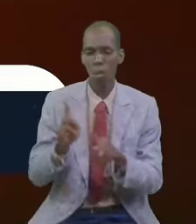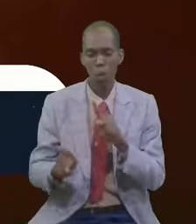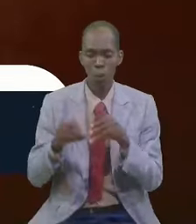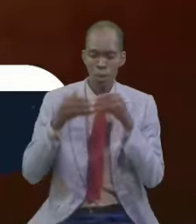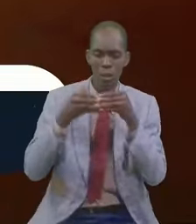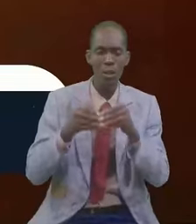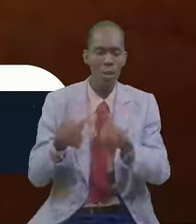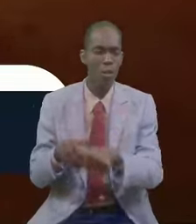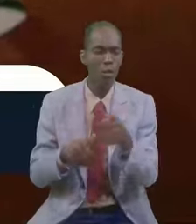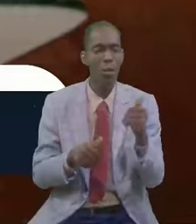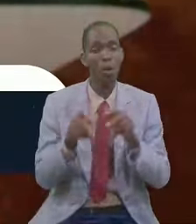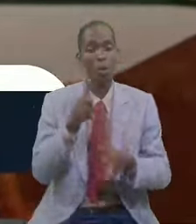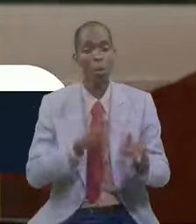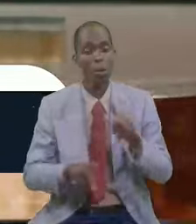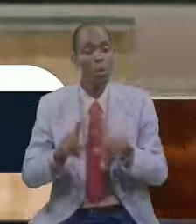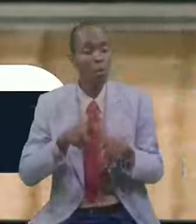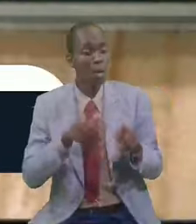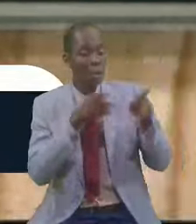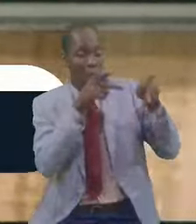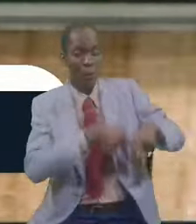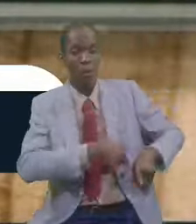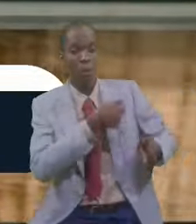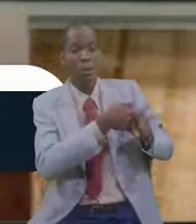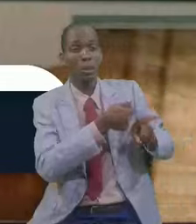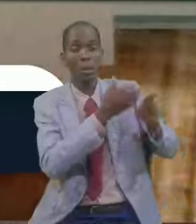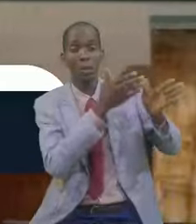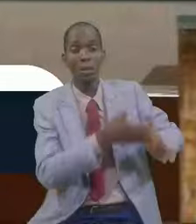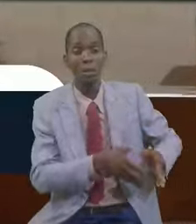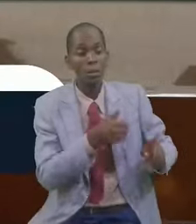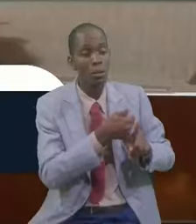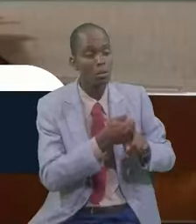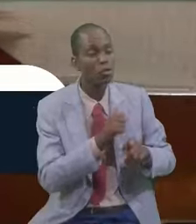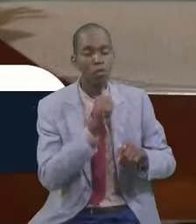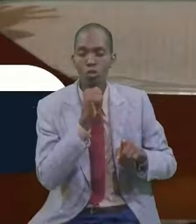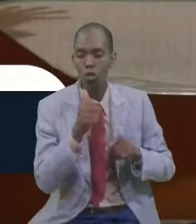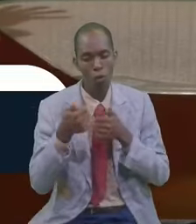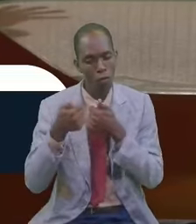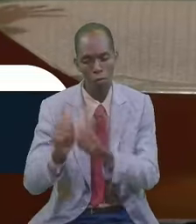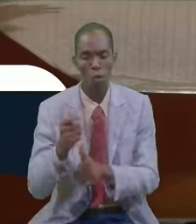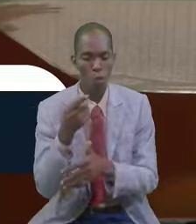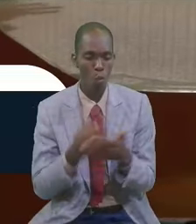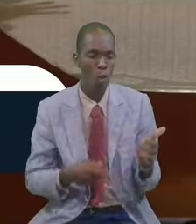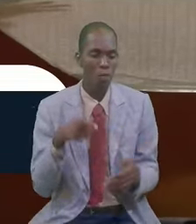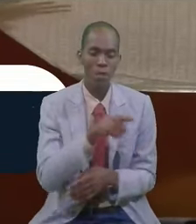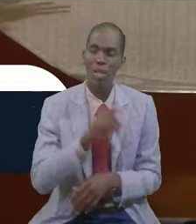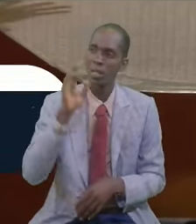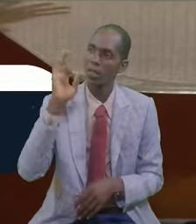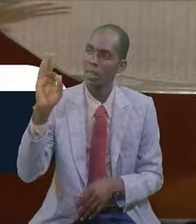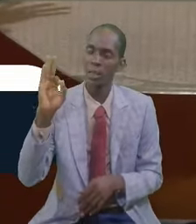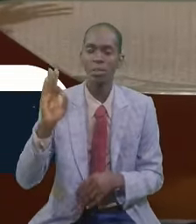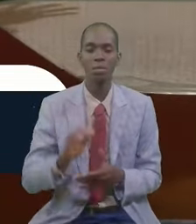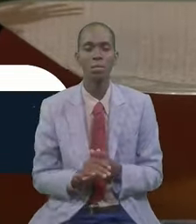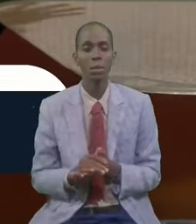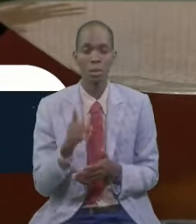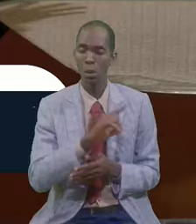mais eux-mêmes ne mettent pas la parole en pratique. Ils ne font pas ce qu'ils